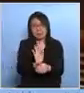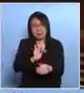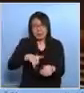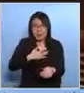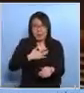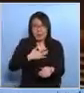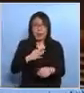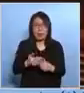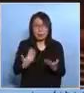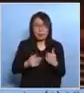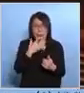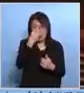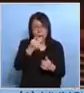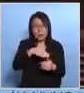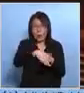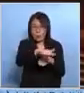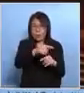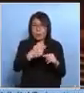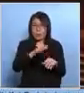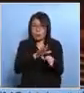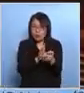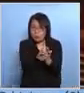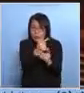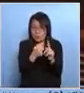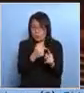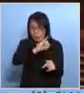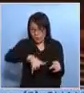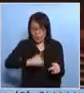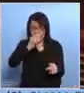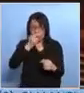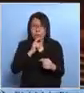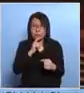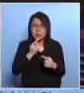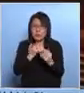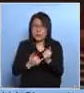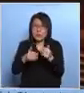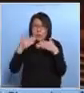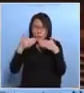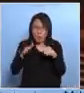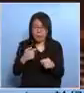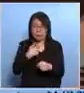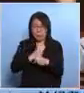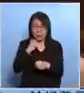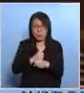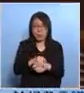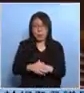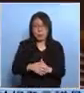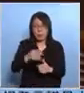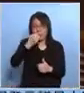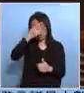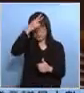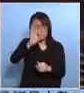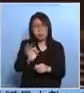引外地專才，你在產假上一樣都是 要做功夫。但這個特區政府就沒有的，因為它沒有政策，沒有